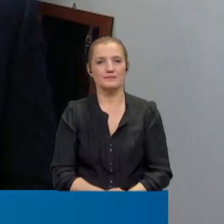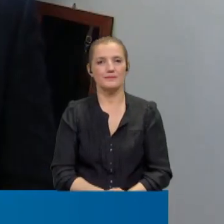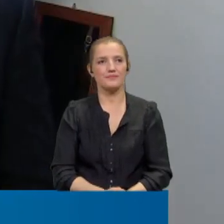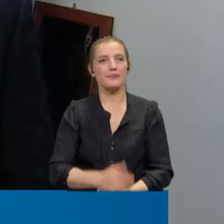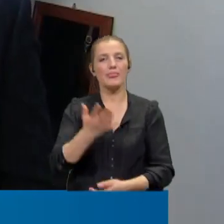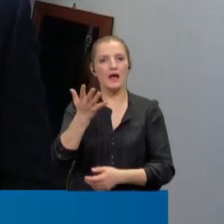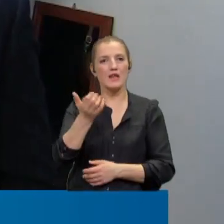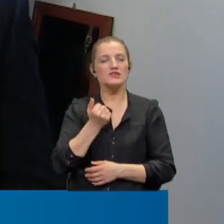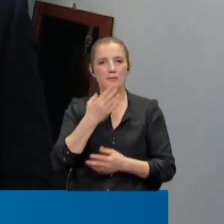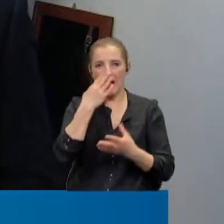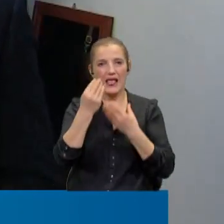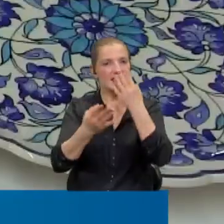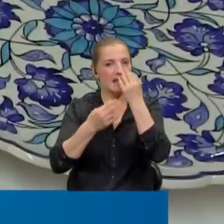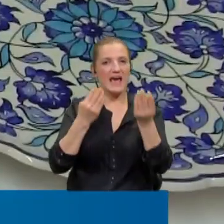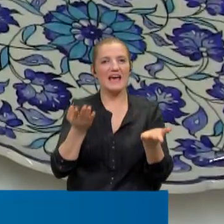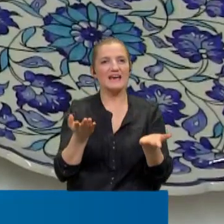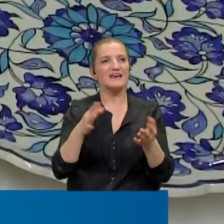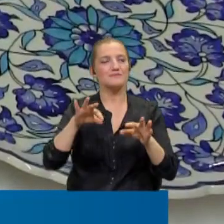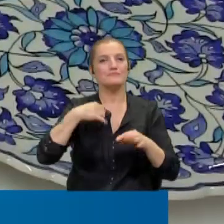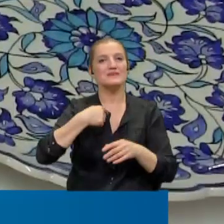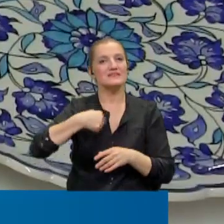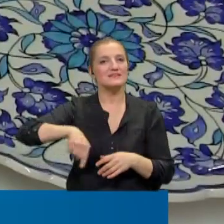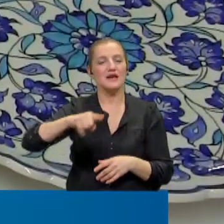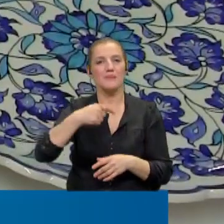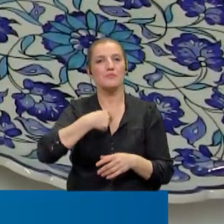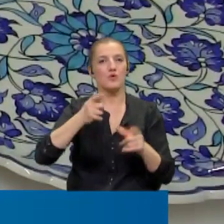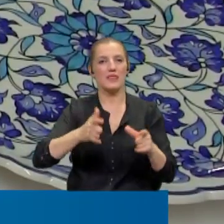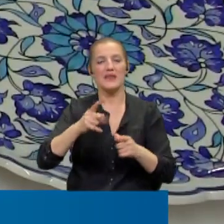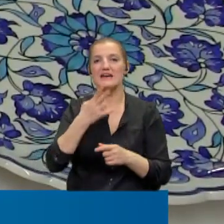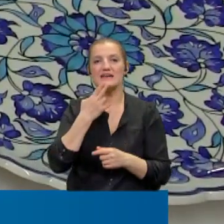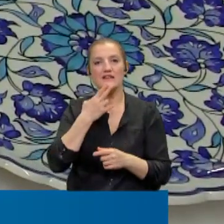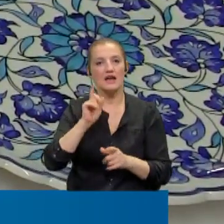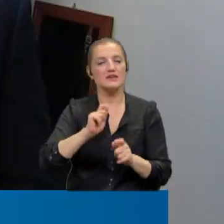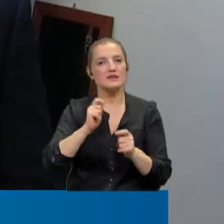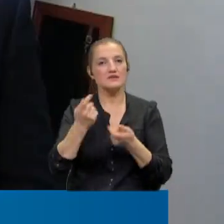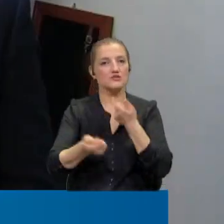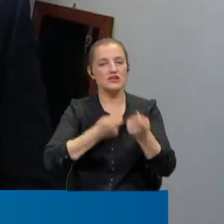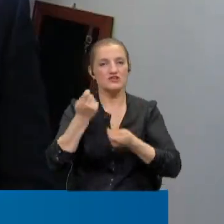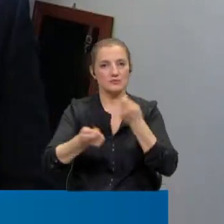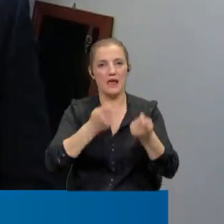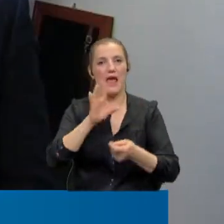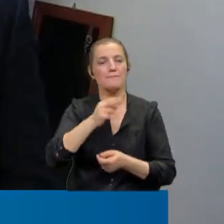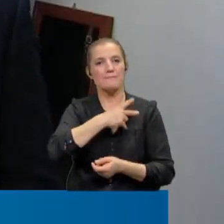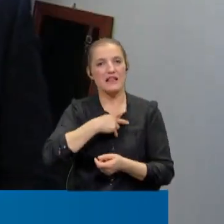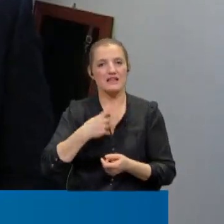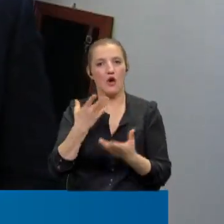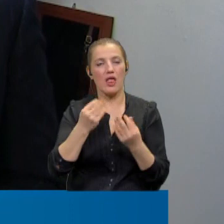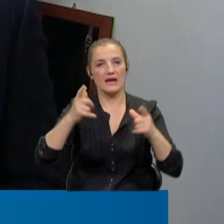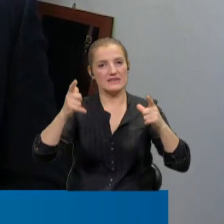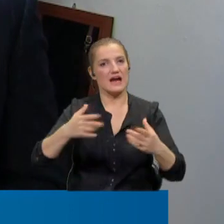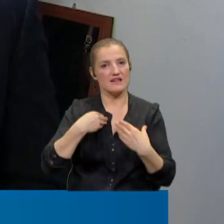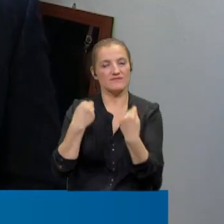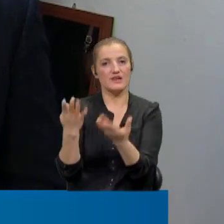bu alacağımız hediyeleri artık biz burada kadınlarımızın yapacağı çalışmalardan temin edip hem belediye olarak onlara ortam